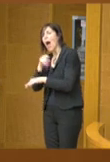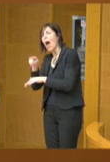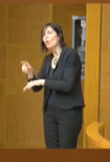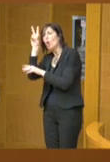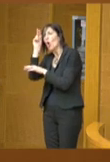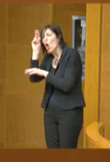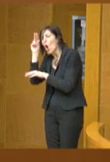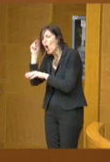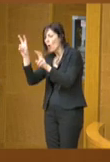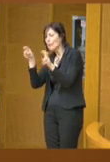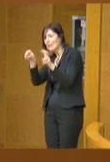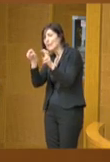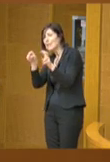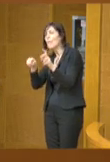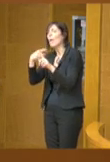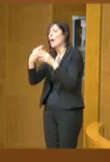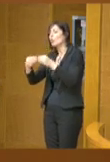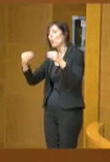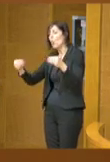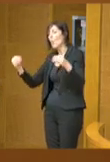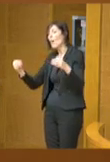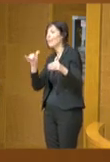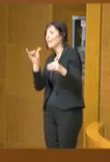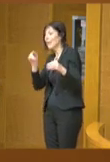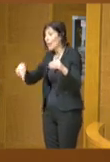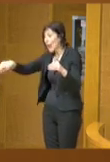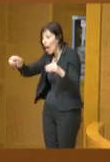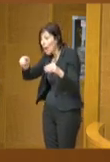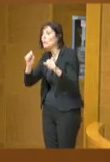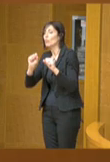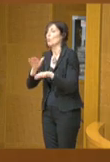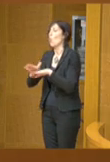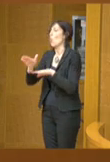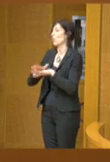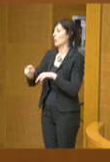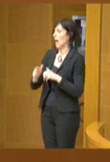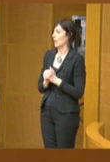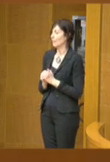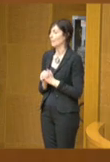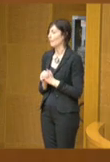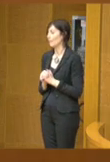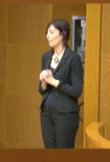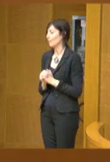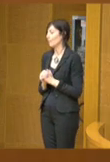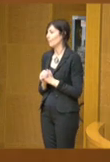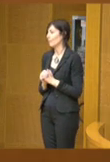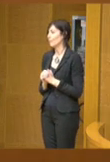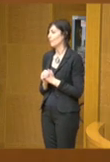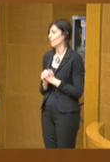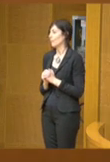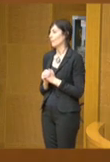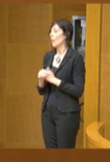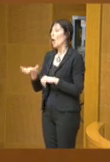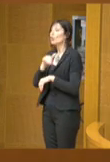tema e degli strumenti che i ragazzi potranno utilizzare. Quindi gli